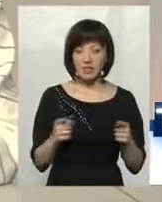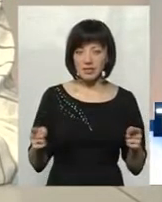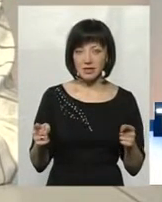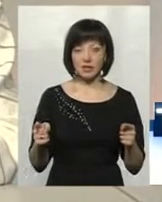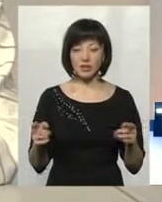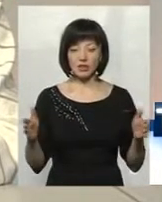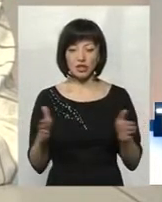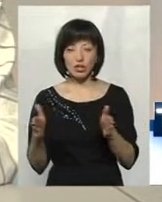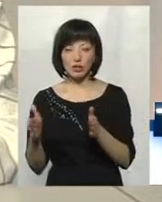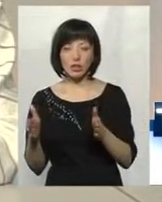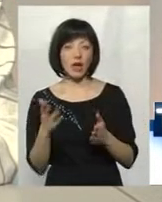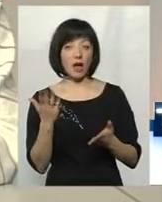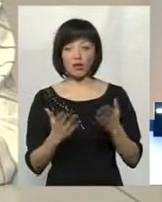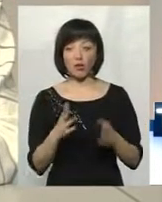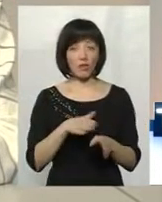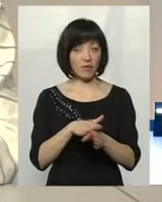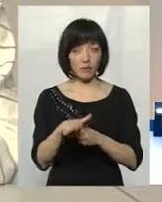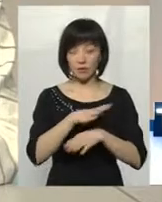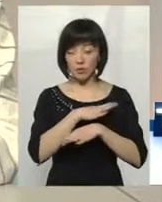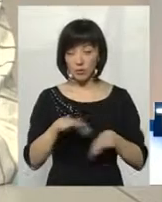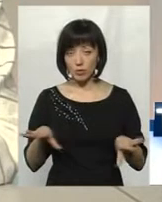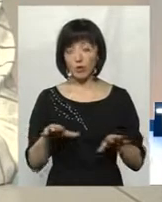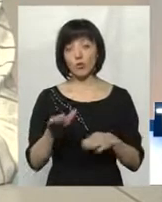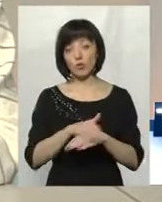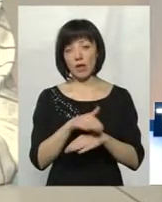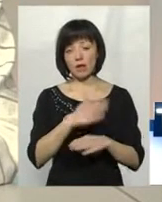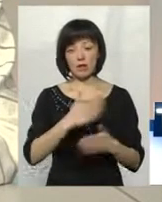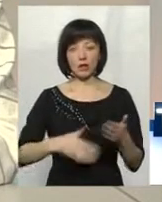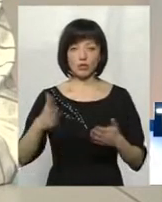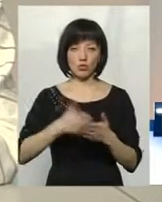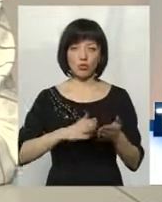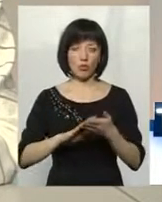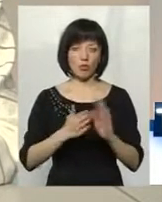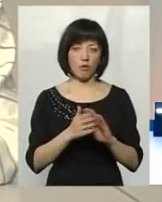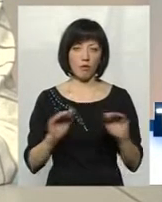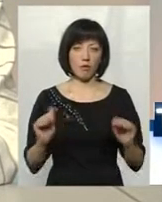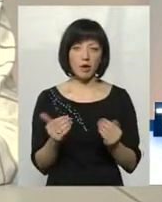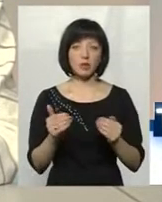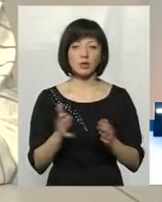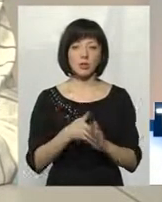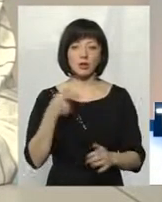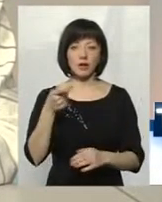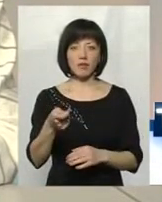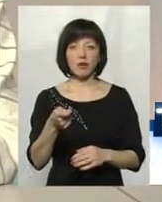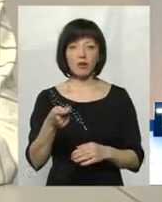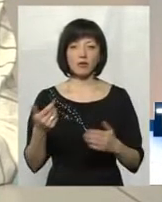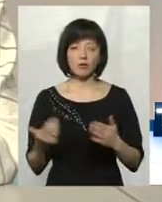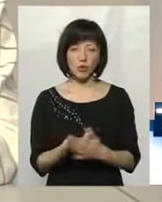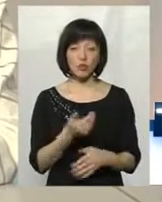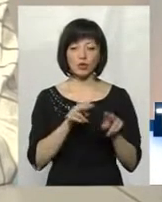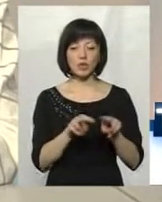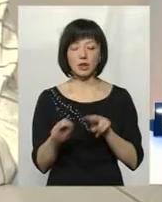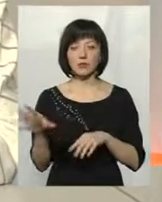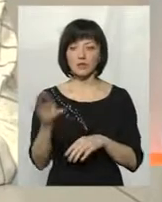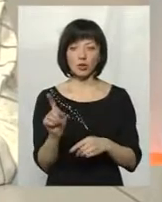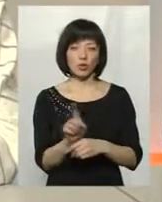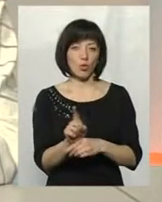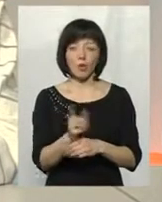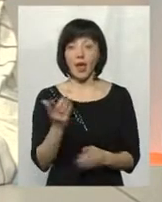інше. Якщо вони не були дотримані, будь ласка, скасуйте містобудівні умови і обмеження, подавайте по новій з дотриманням всіх